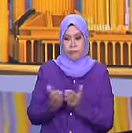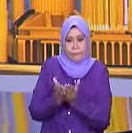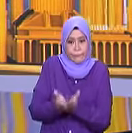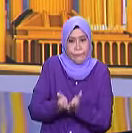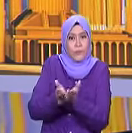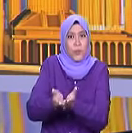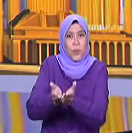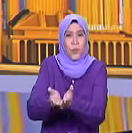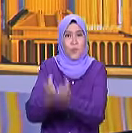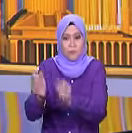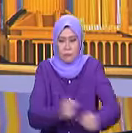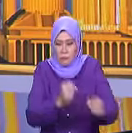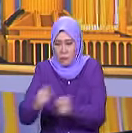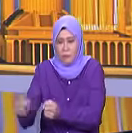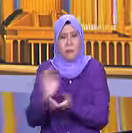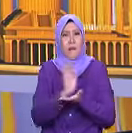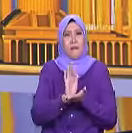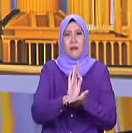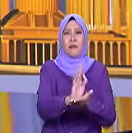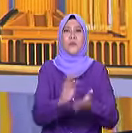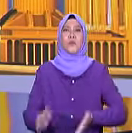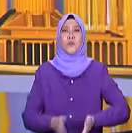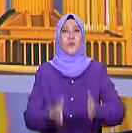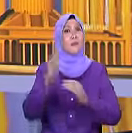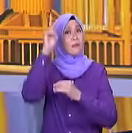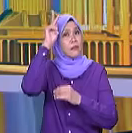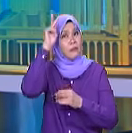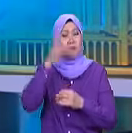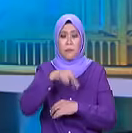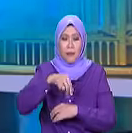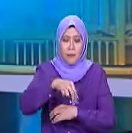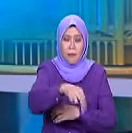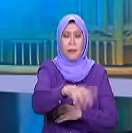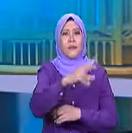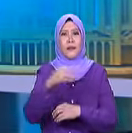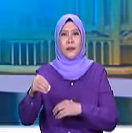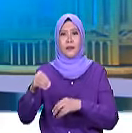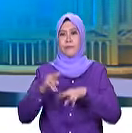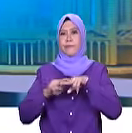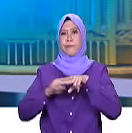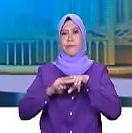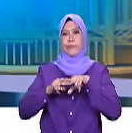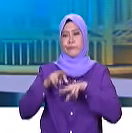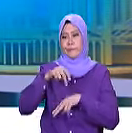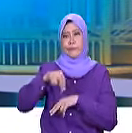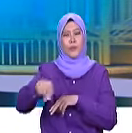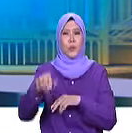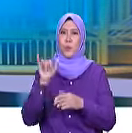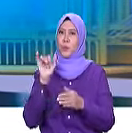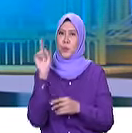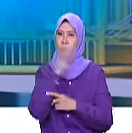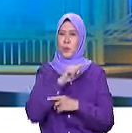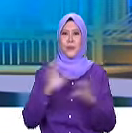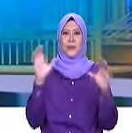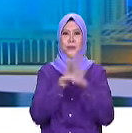galah, menaiki feri merentasi Sungai Kelantan, berjalan kaki dan melintasi rel kereta api. Itu cabaran yang